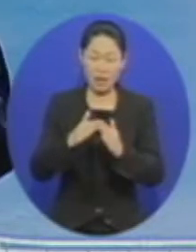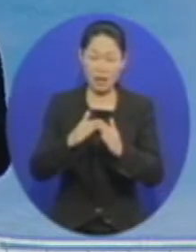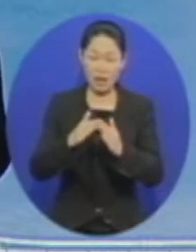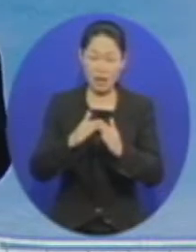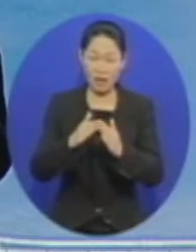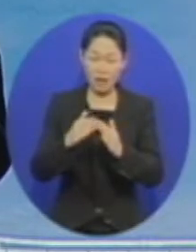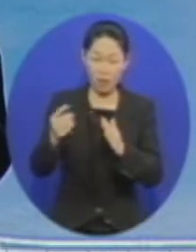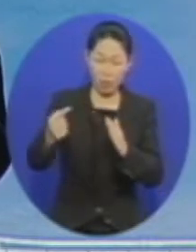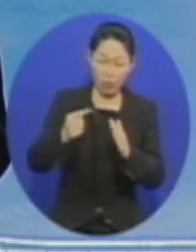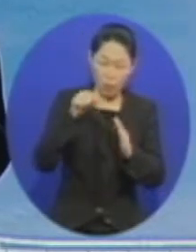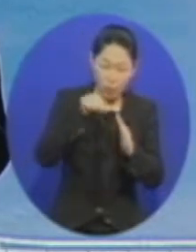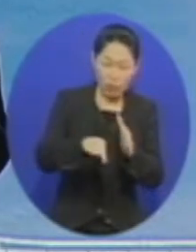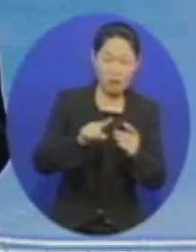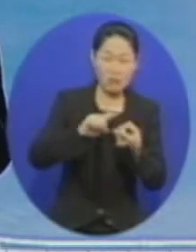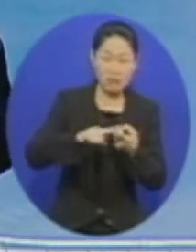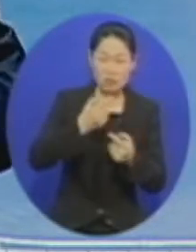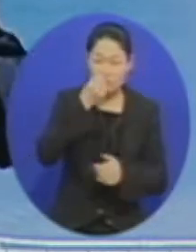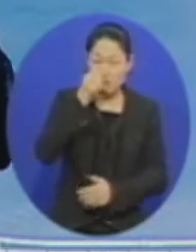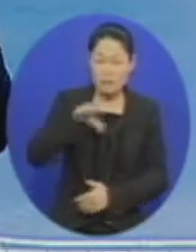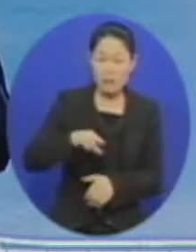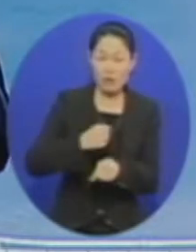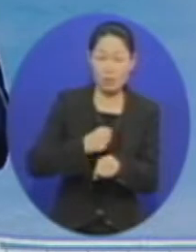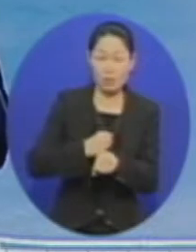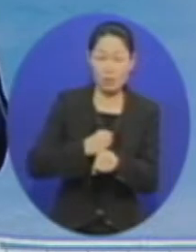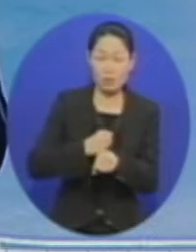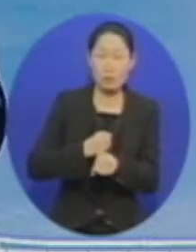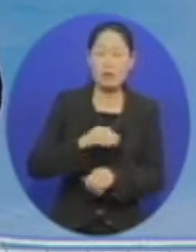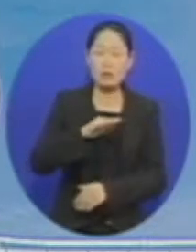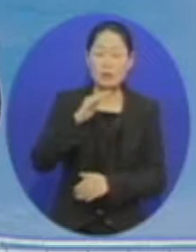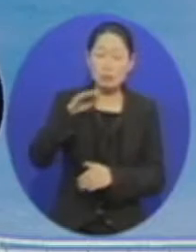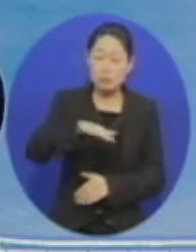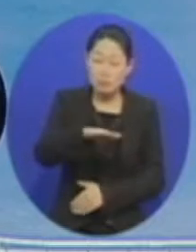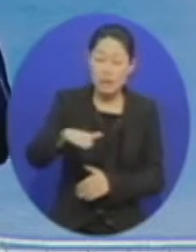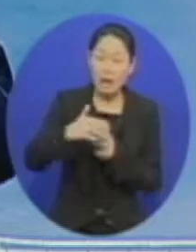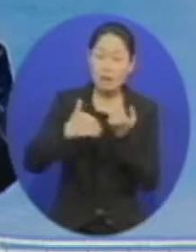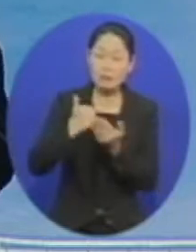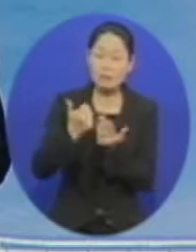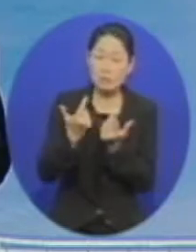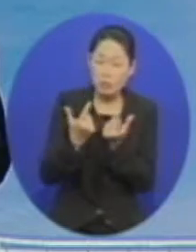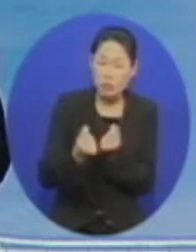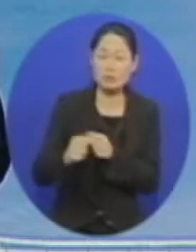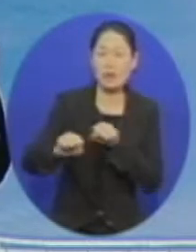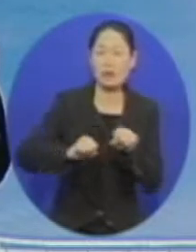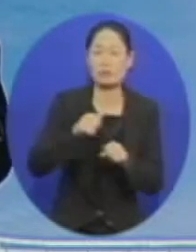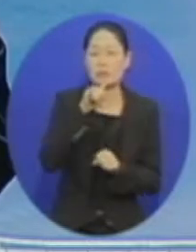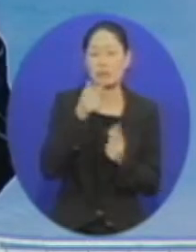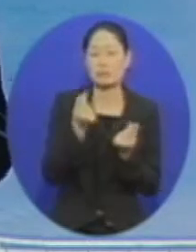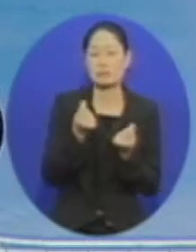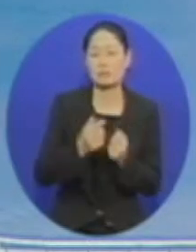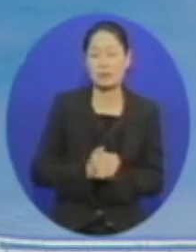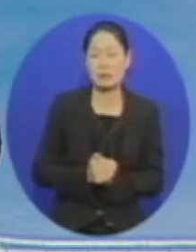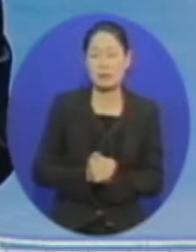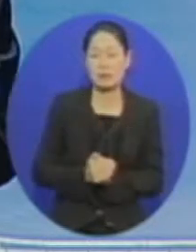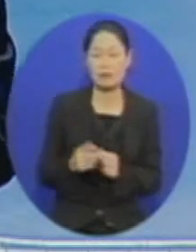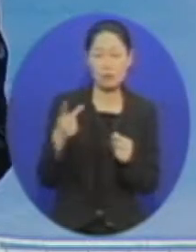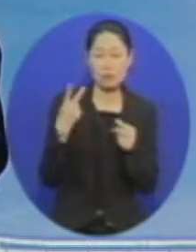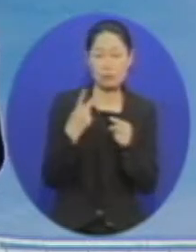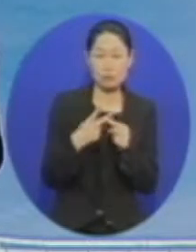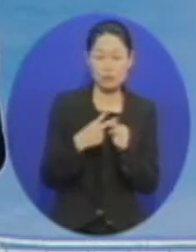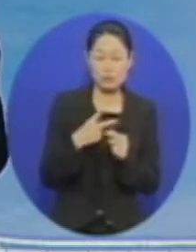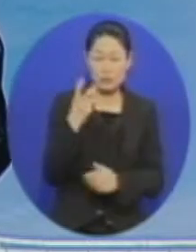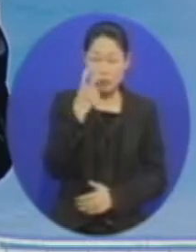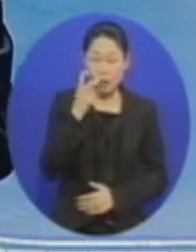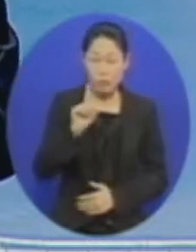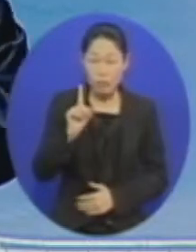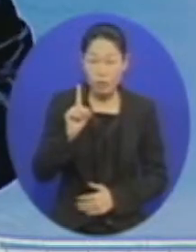대해서 무시하고 이제 우리가 하나님을 그렇게 하고 있는 거예요 자 두번째 점검 해 보실